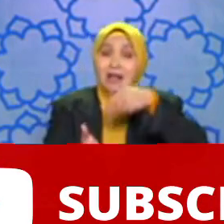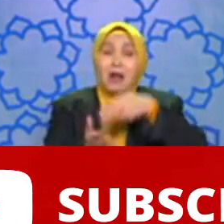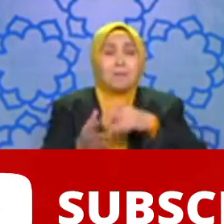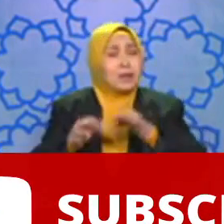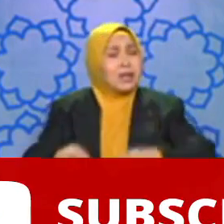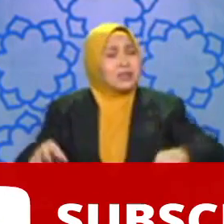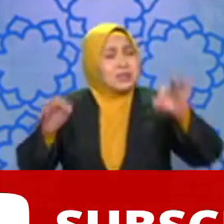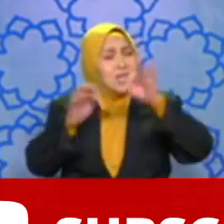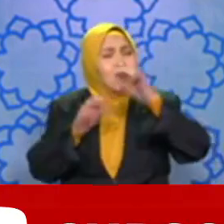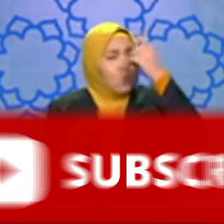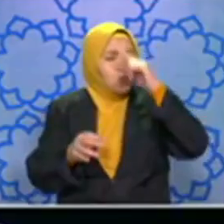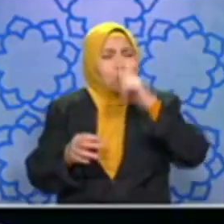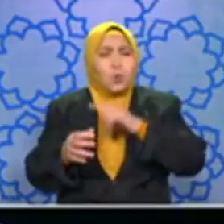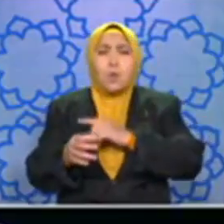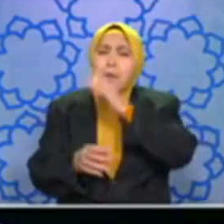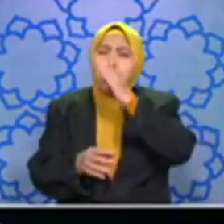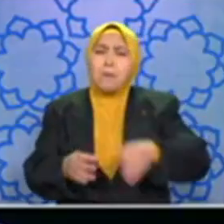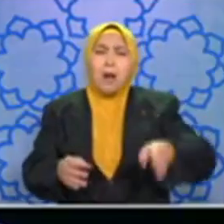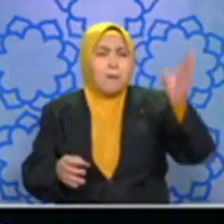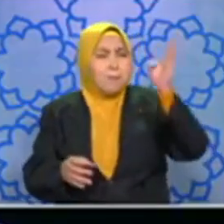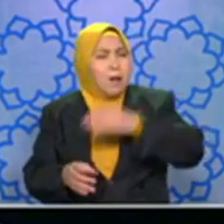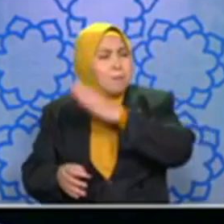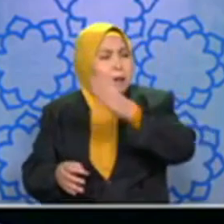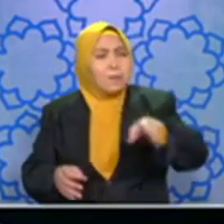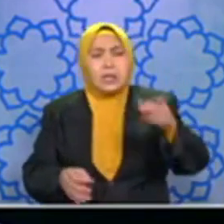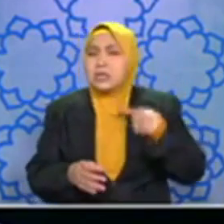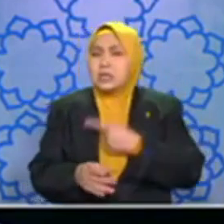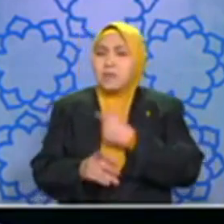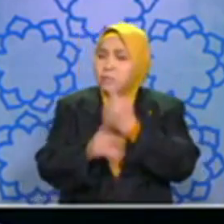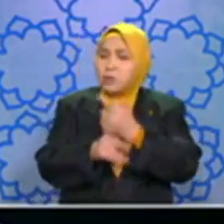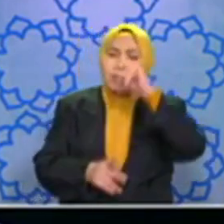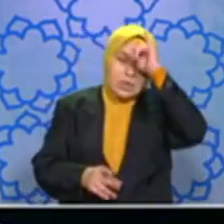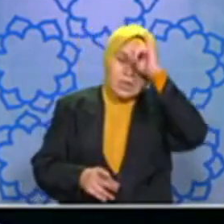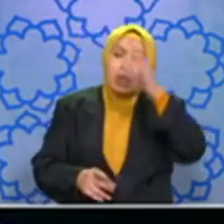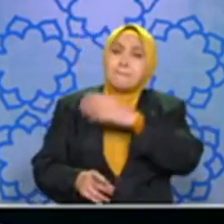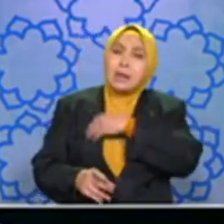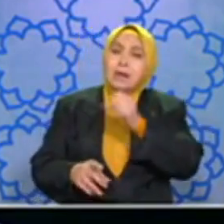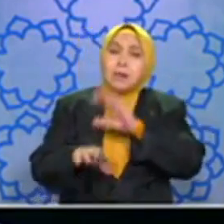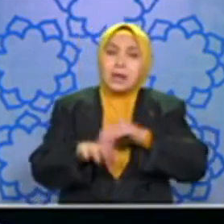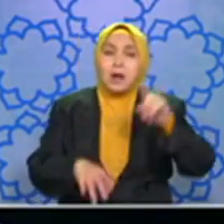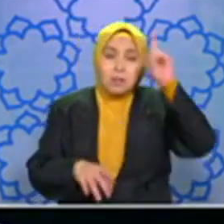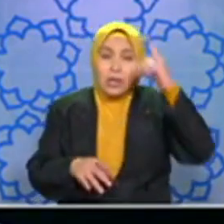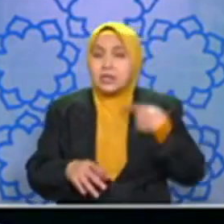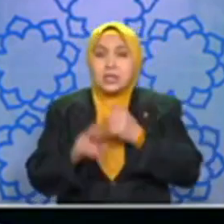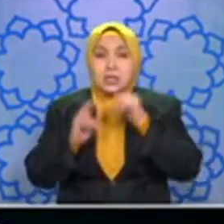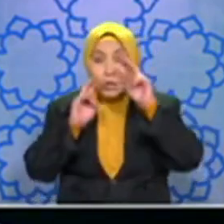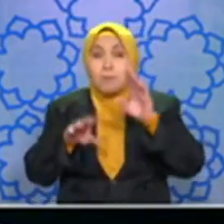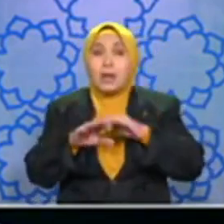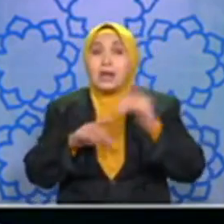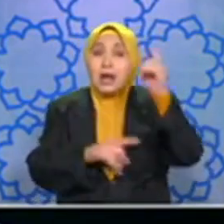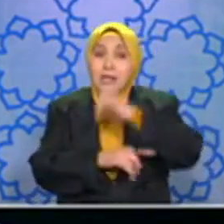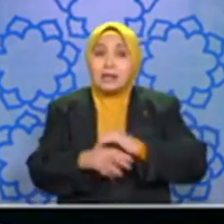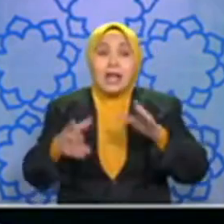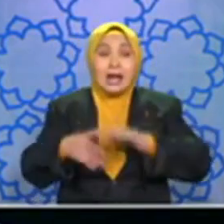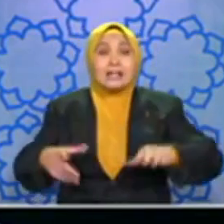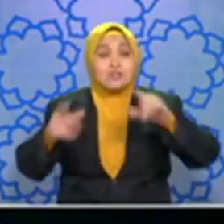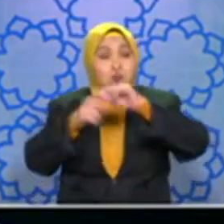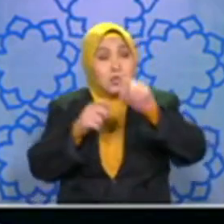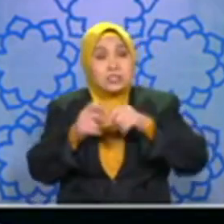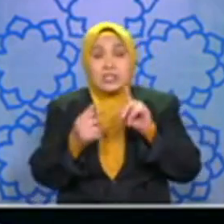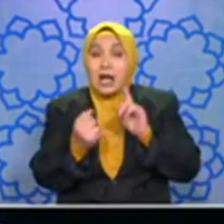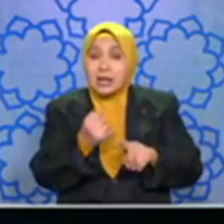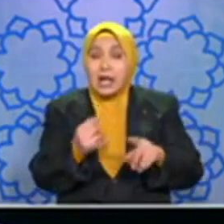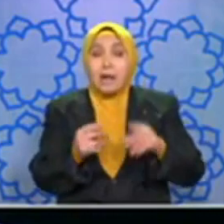untuk memastikan kita ini betul-betul beriman kepada Allah. Tapi kita lihat dahulu pada hari ini resolusi akhir